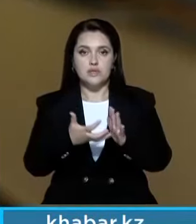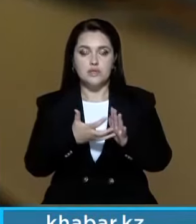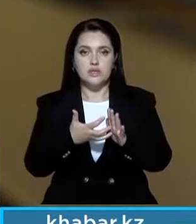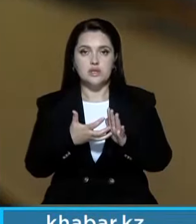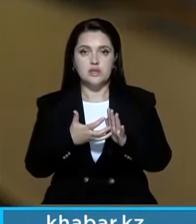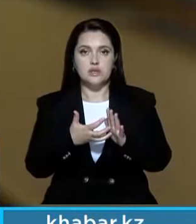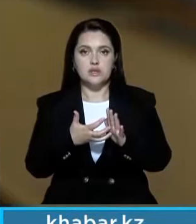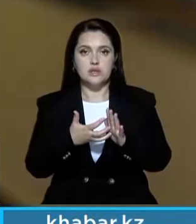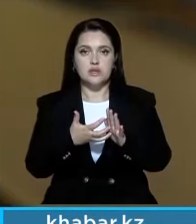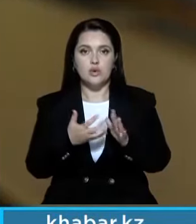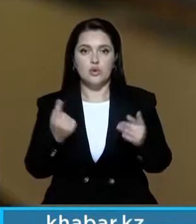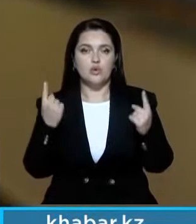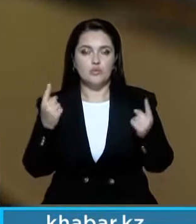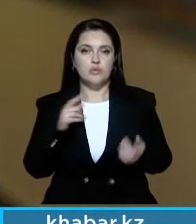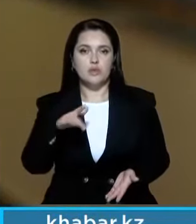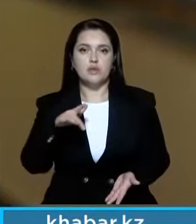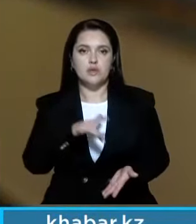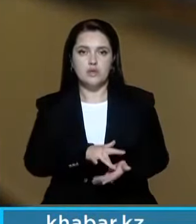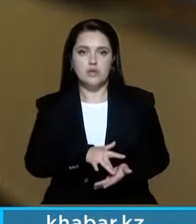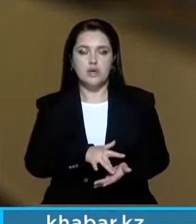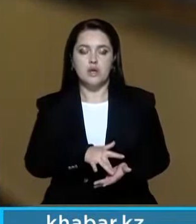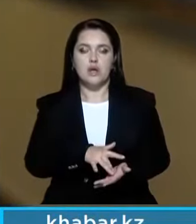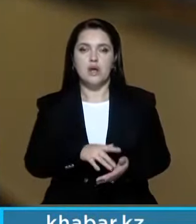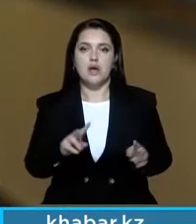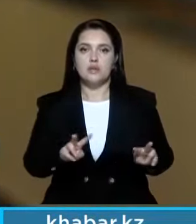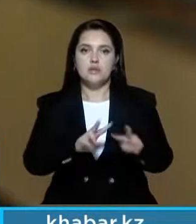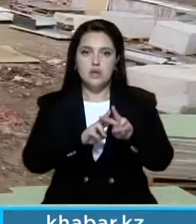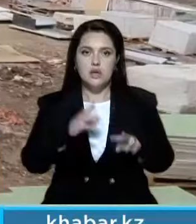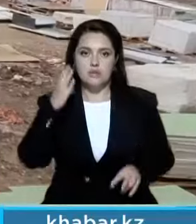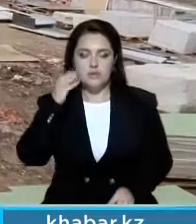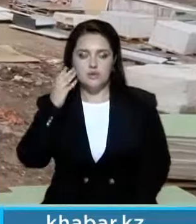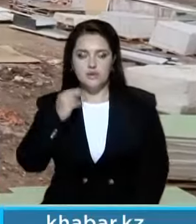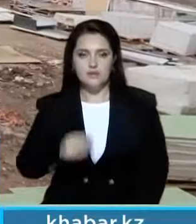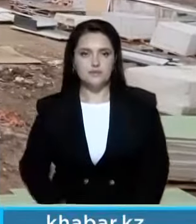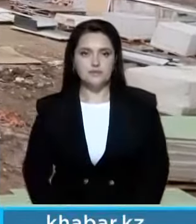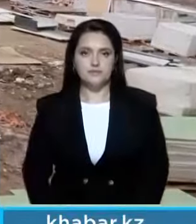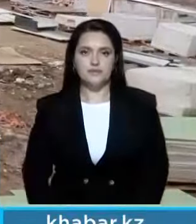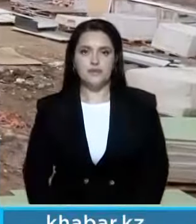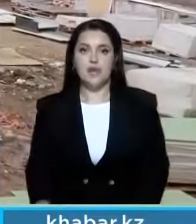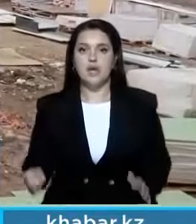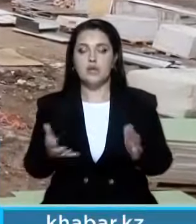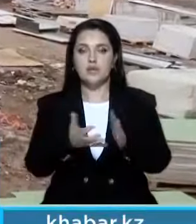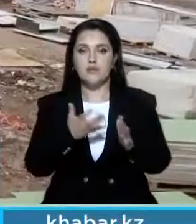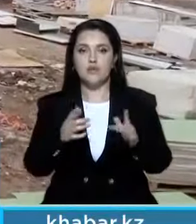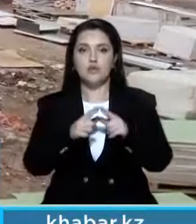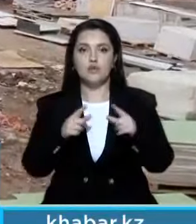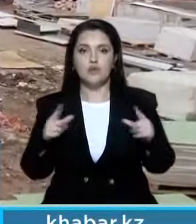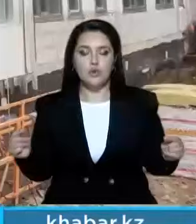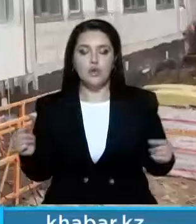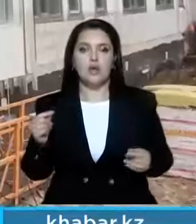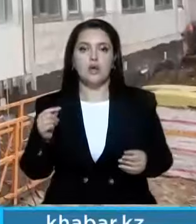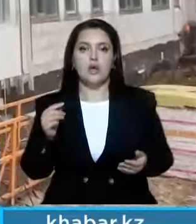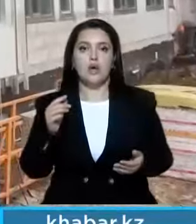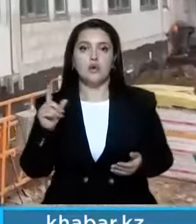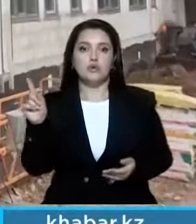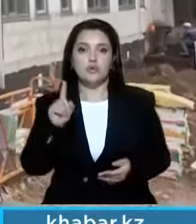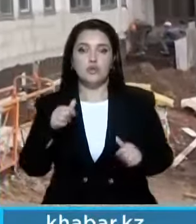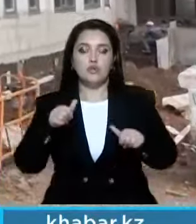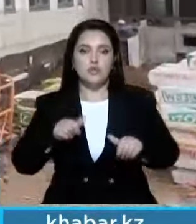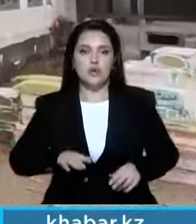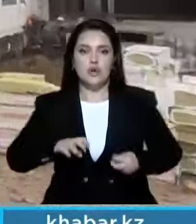преобладает в крупных мегаполисах, это город Астана, Алматы. Ситуация с нехваткой школ достигла такого масштаба, что в